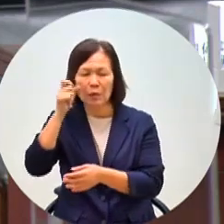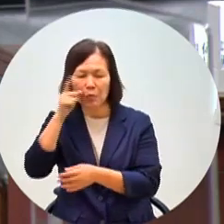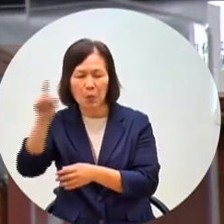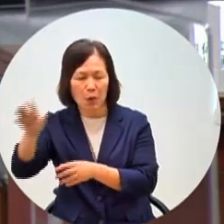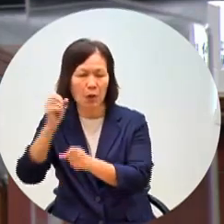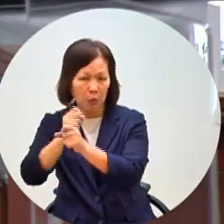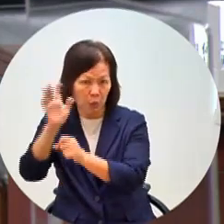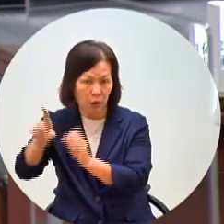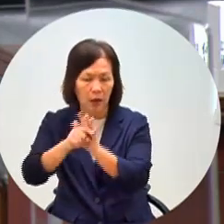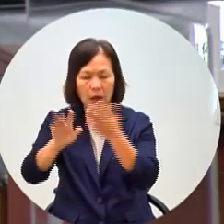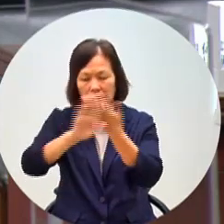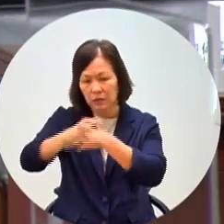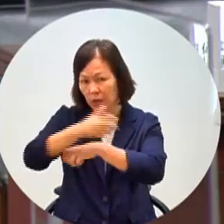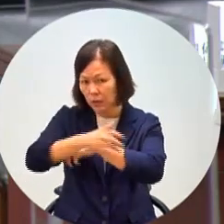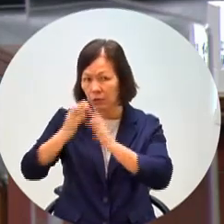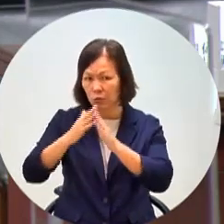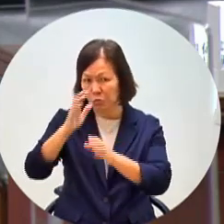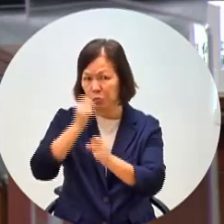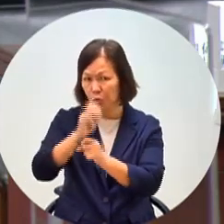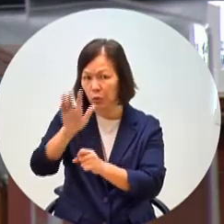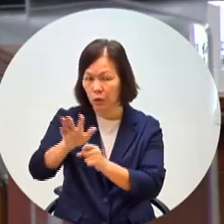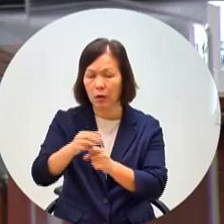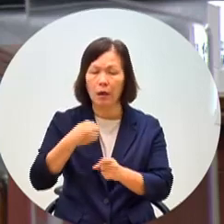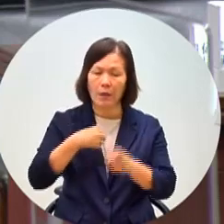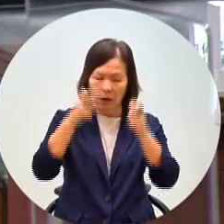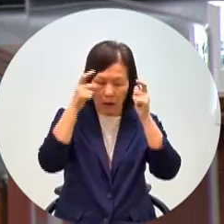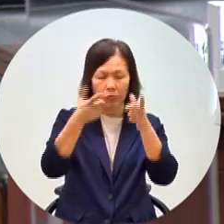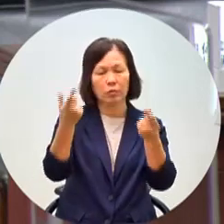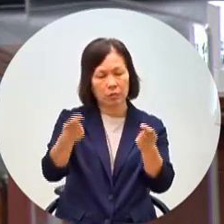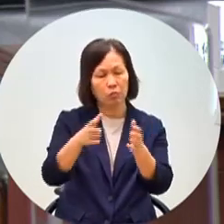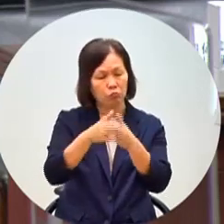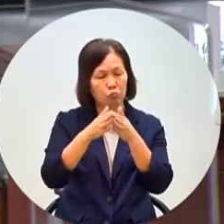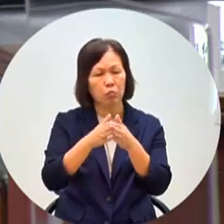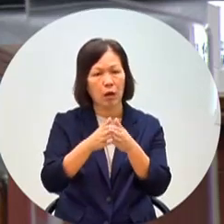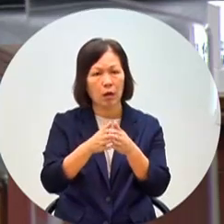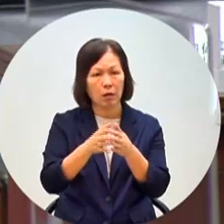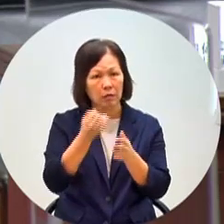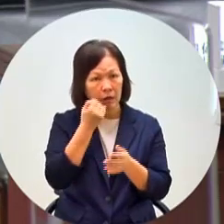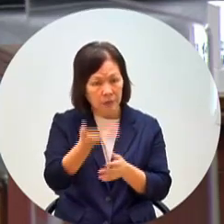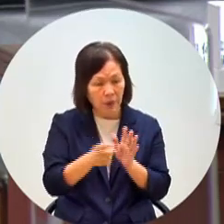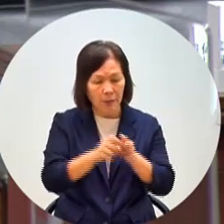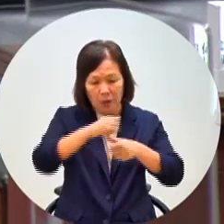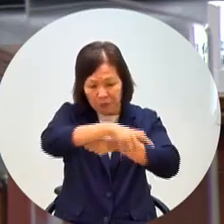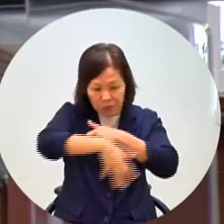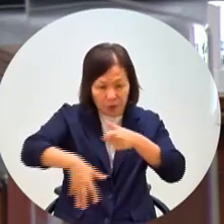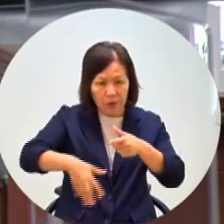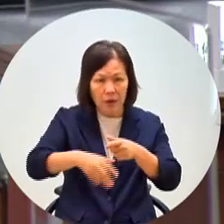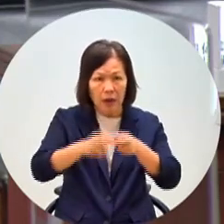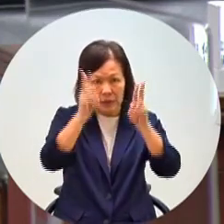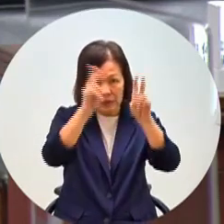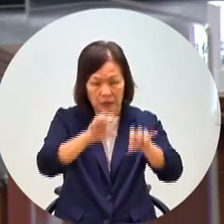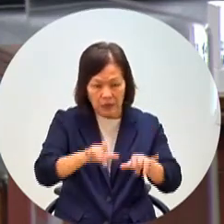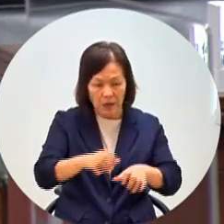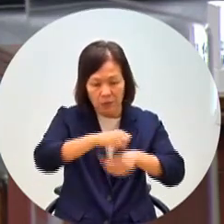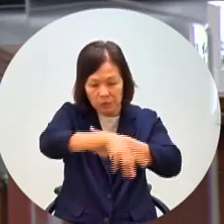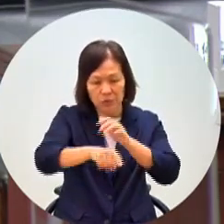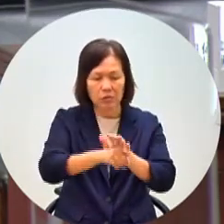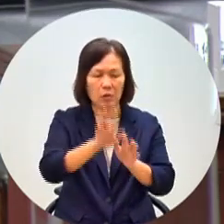到，别的县市做得到的，高雄也要做得到，好不好？不要有一个系统没有